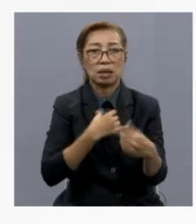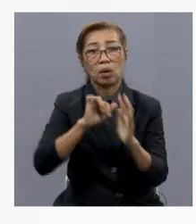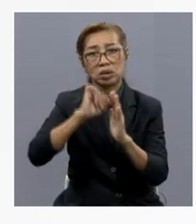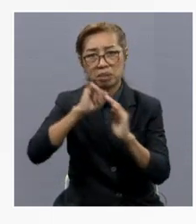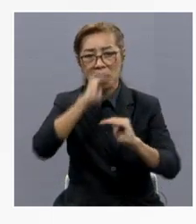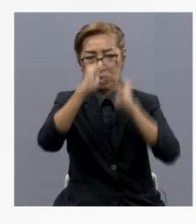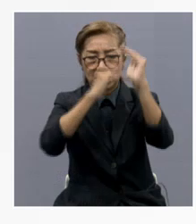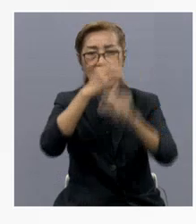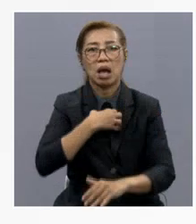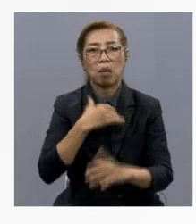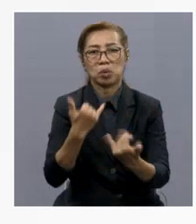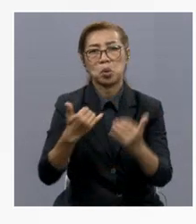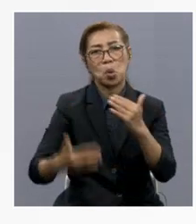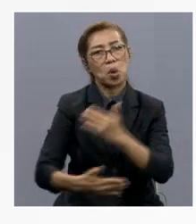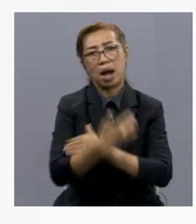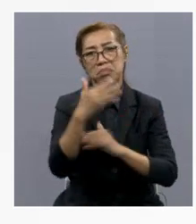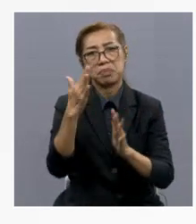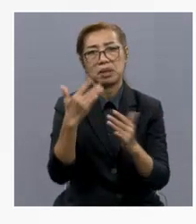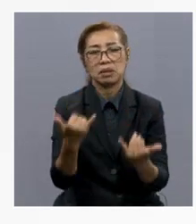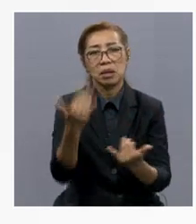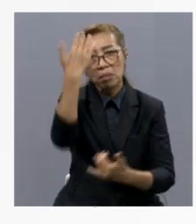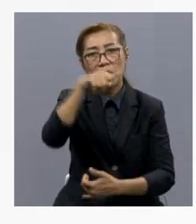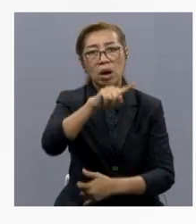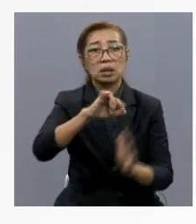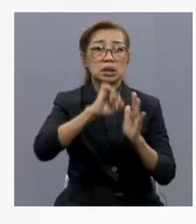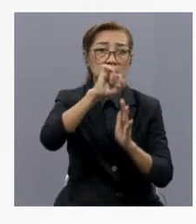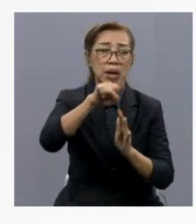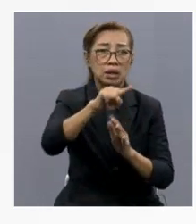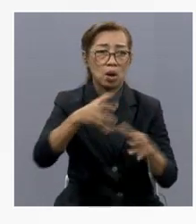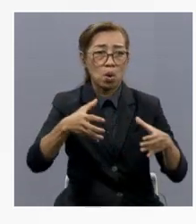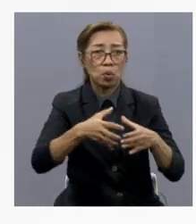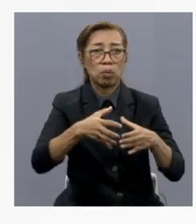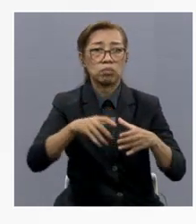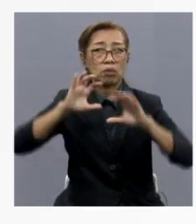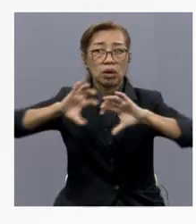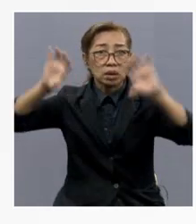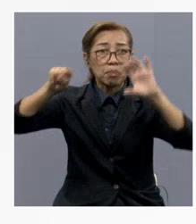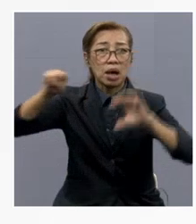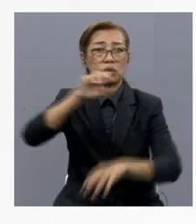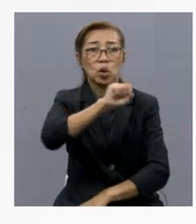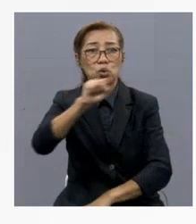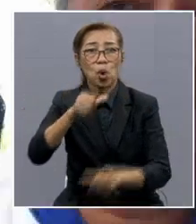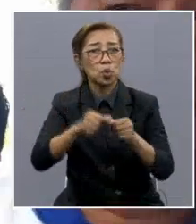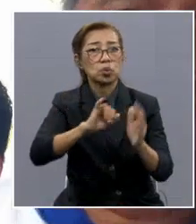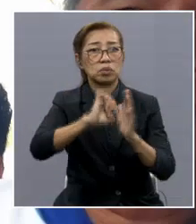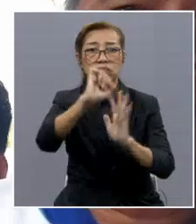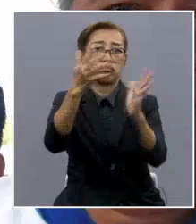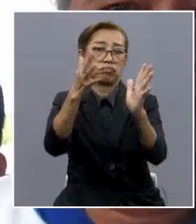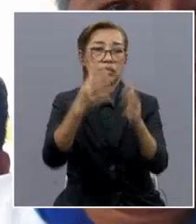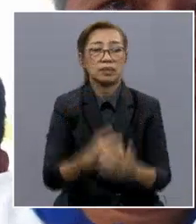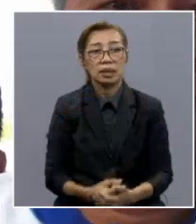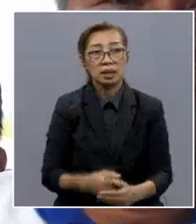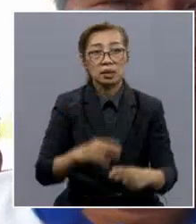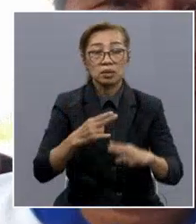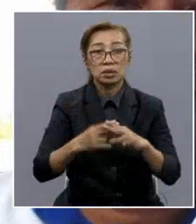ราะว่าตอนนี้ขาดโอกาสไปเยอะเนื่องจากที่ผ่านมาไม่มีส.ส.ในส่วนของพรรครัฐบาลเลยนอกจากนี้ก็ยังมีคุณคมสัน